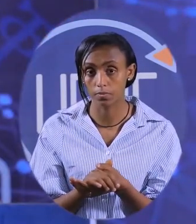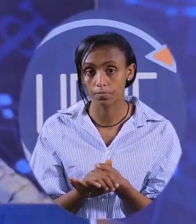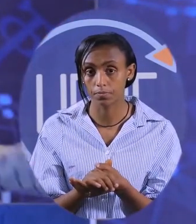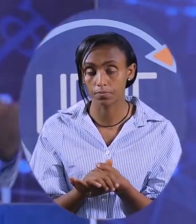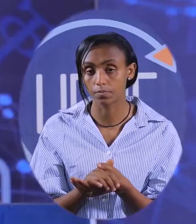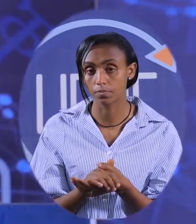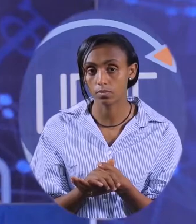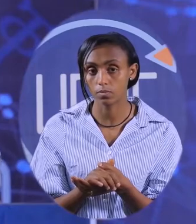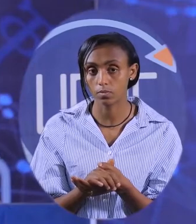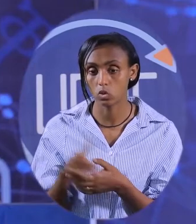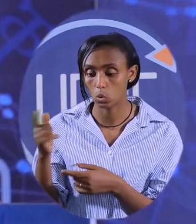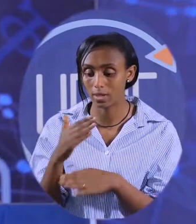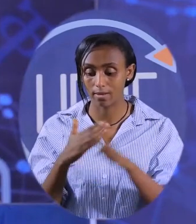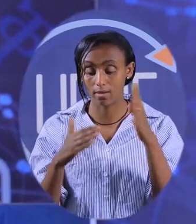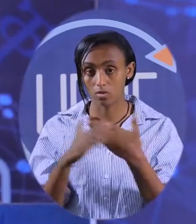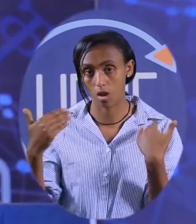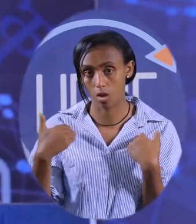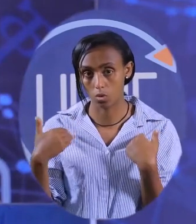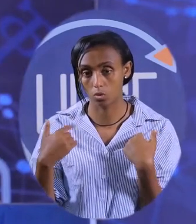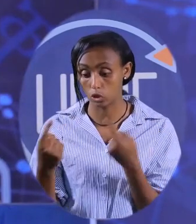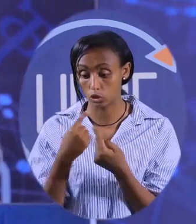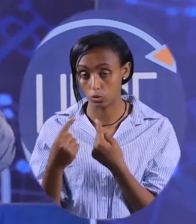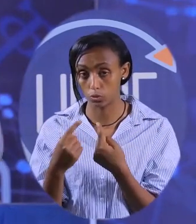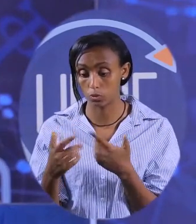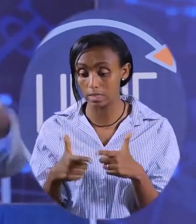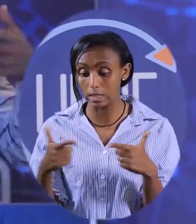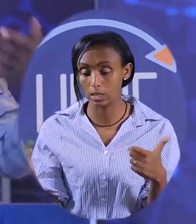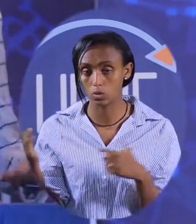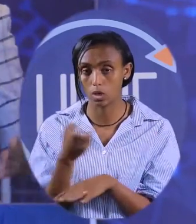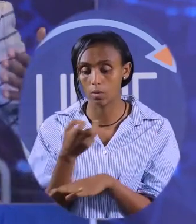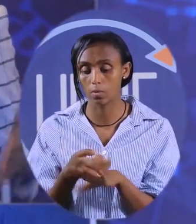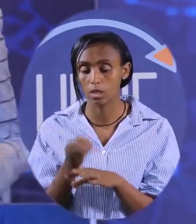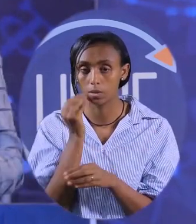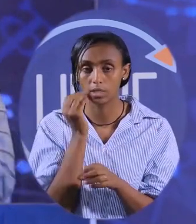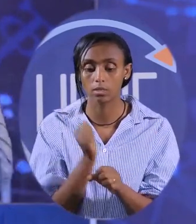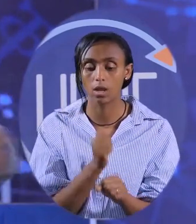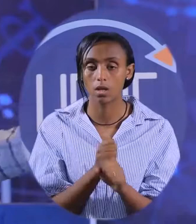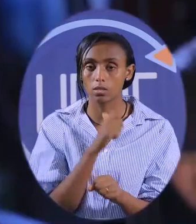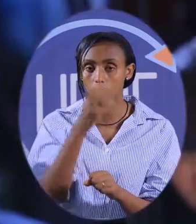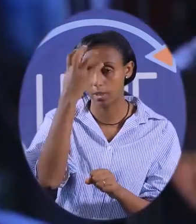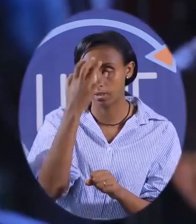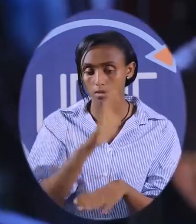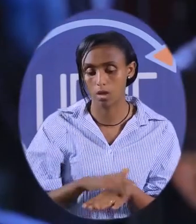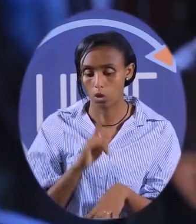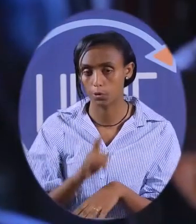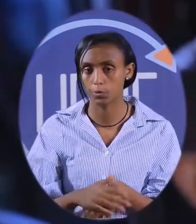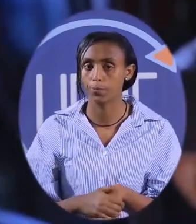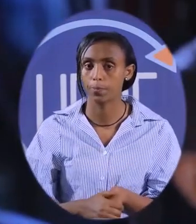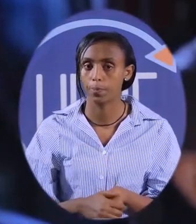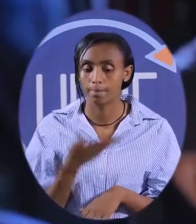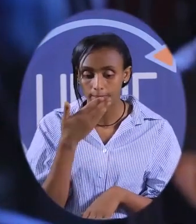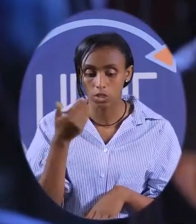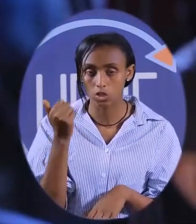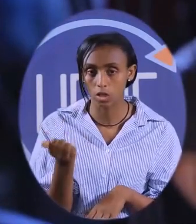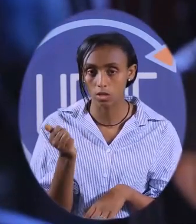የሆነ እንትን አለው፣ የሆነ ደረጃ አለው። ብቻ ንግግሩ ትልቁ ክብደት፣ ትልቁ የቤት ስራ ያልተሰራው መንግስት ሴክተሮች ናቸው።